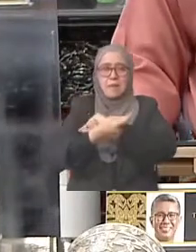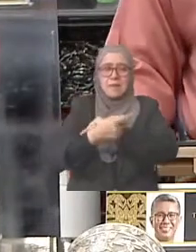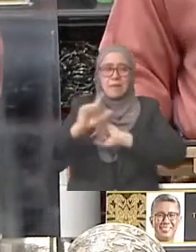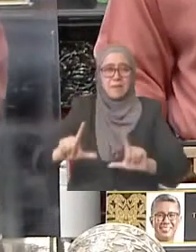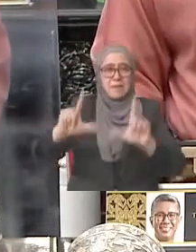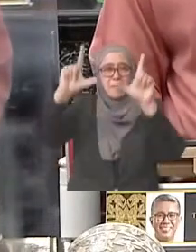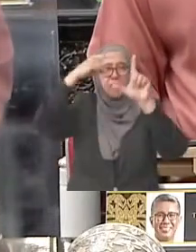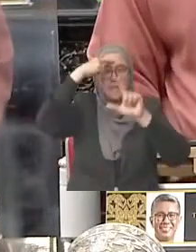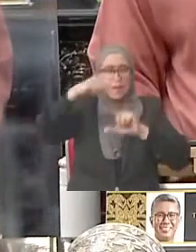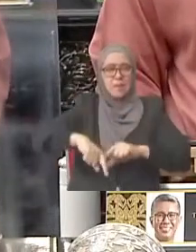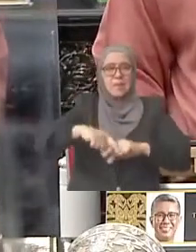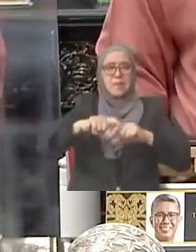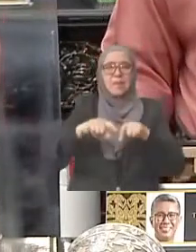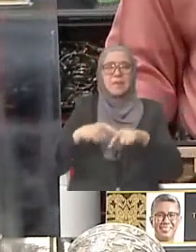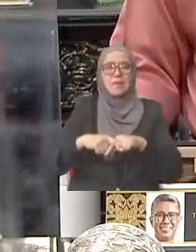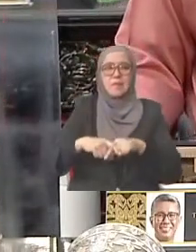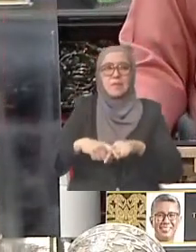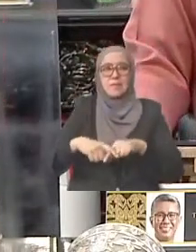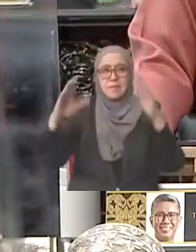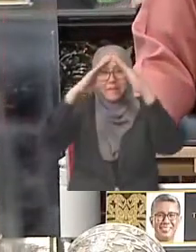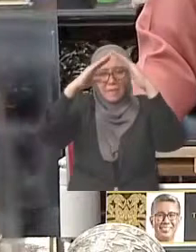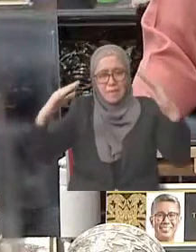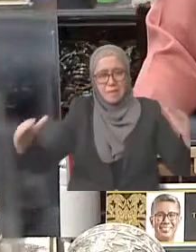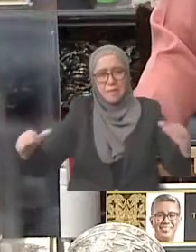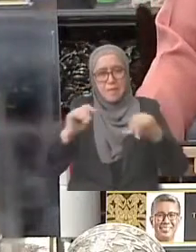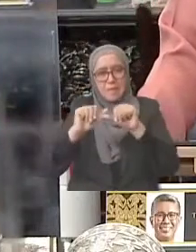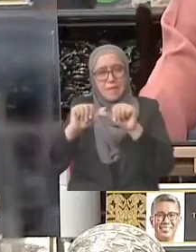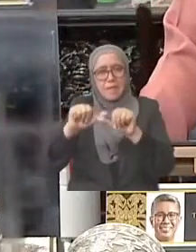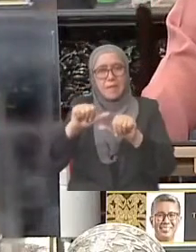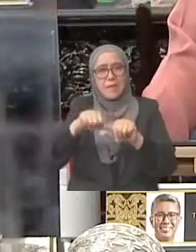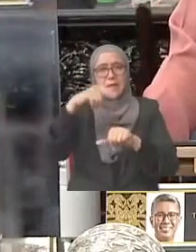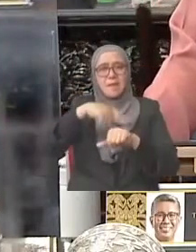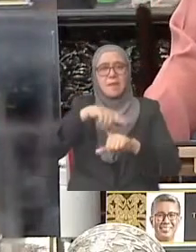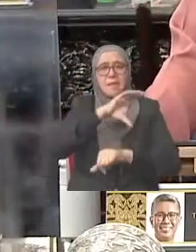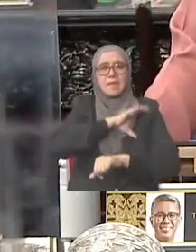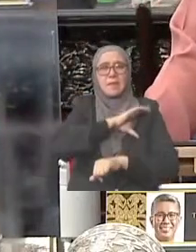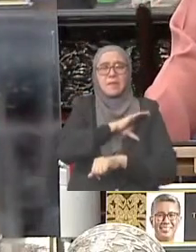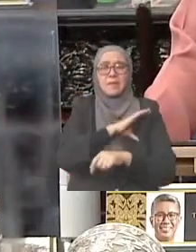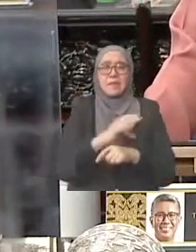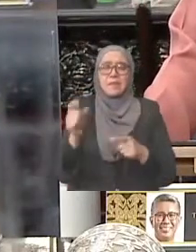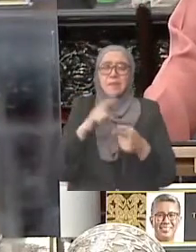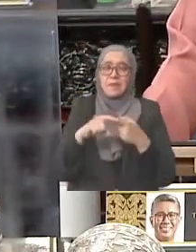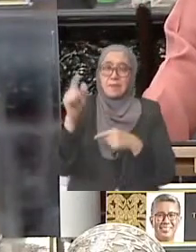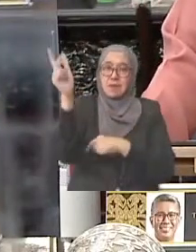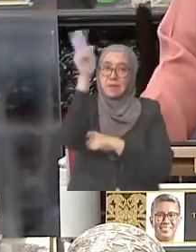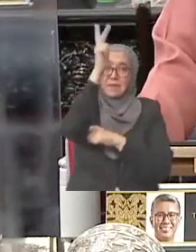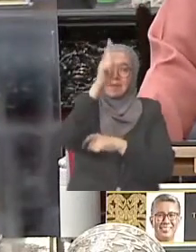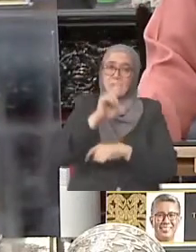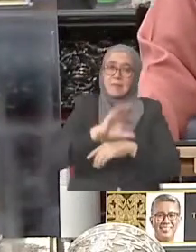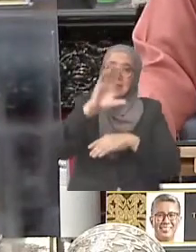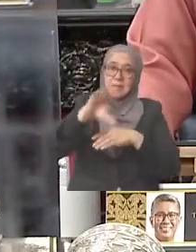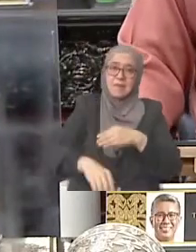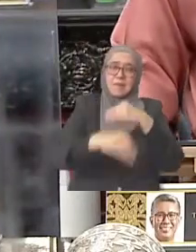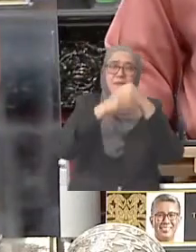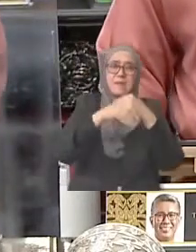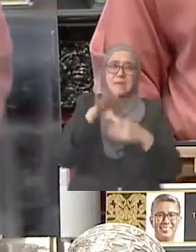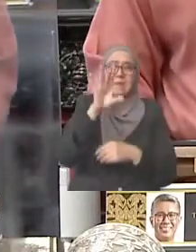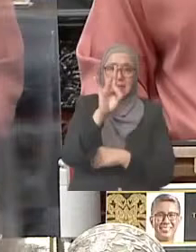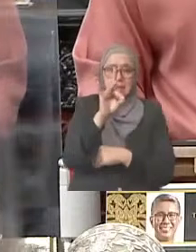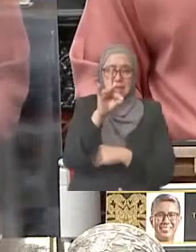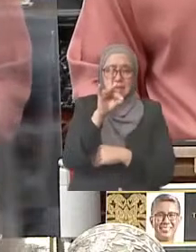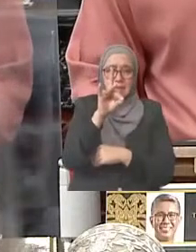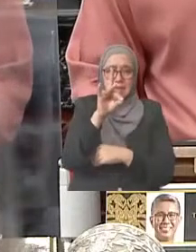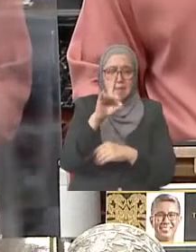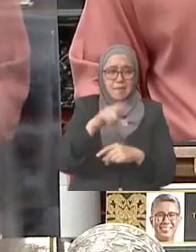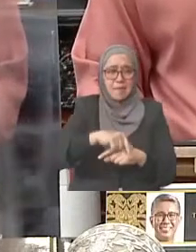pdrm Hai ke arah memperkukuh kedaulatan negara kerajaan akan menambah delapan pos kawalan pasukan gerakan